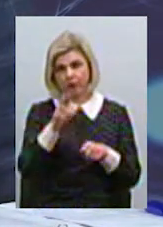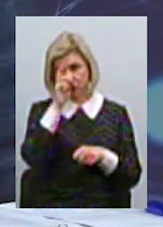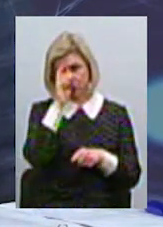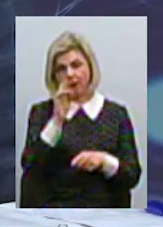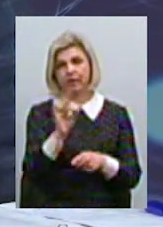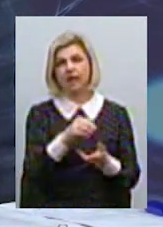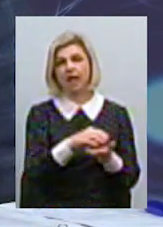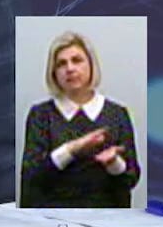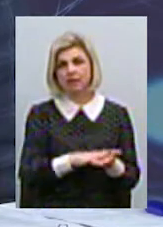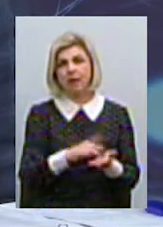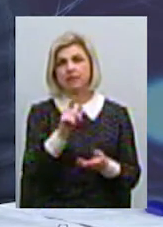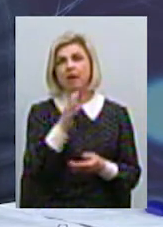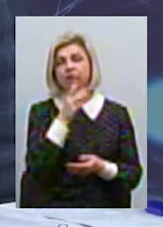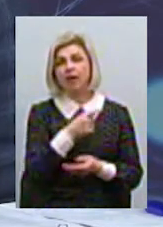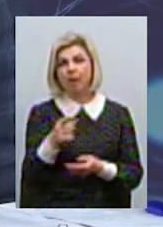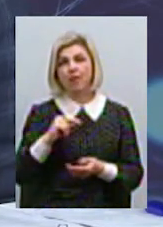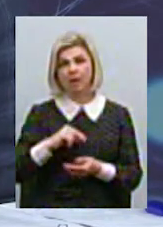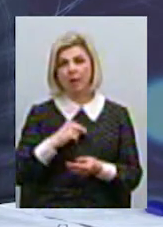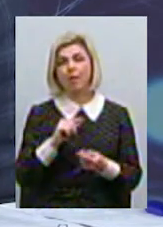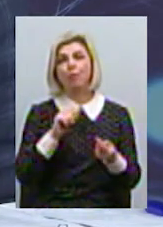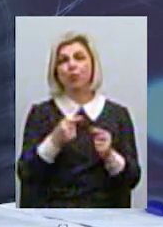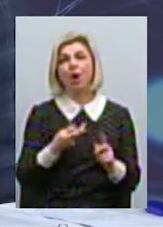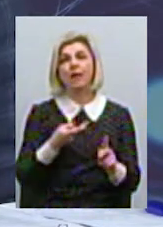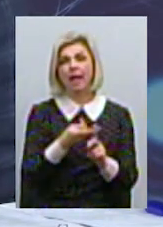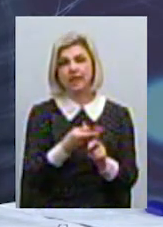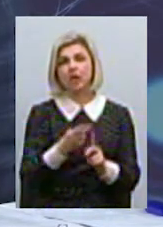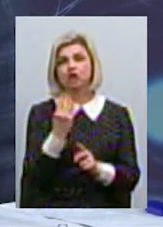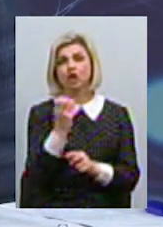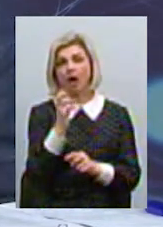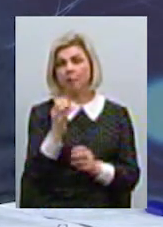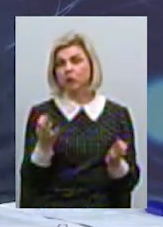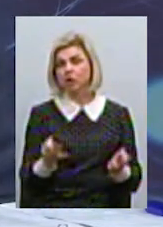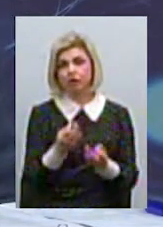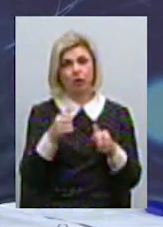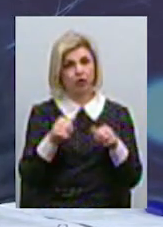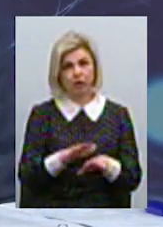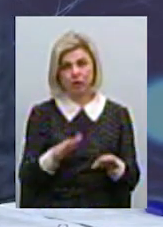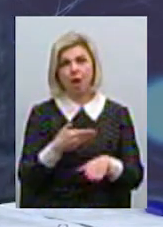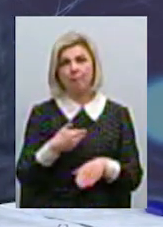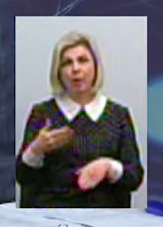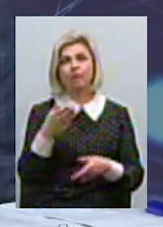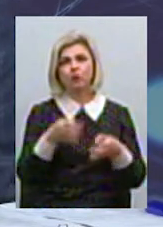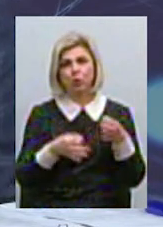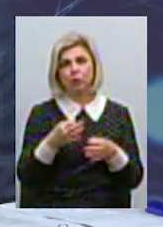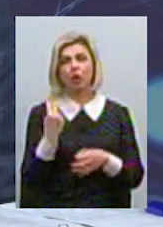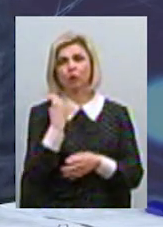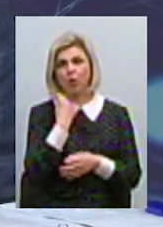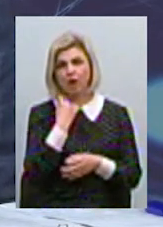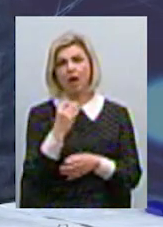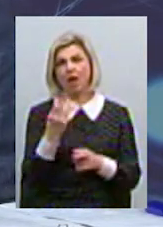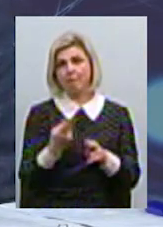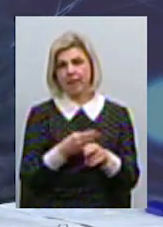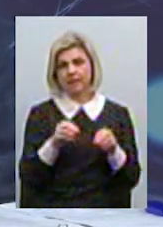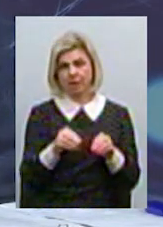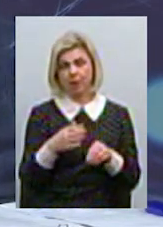реєстратори. За час роботи антирейдерського штабу нічого не вирішено. Ми в судах, в боргах та без своєї землі.